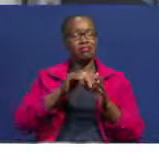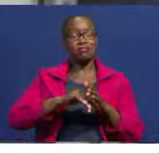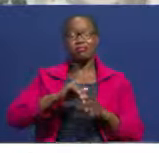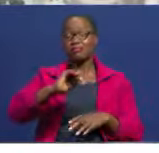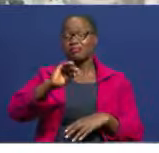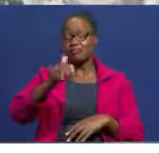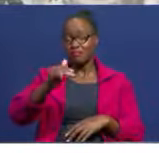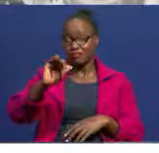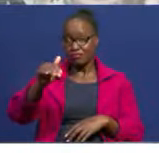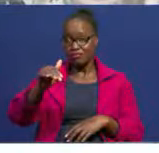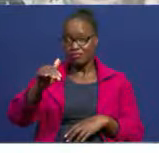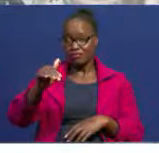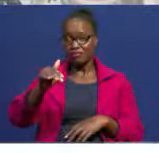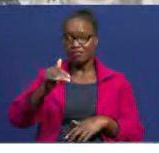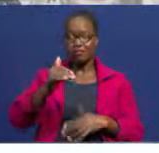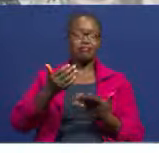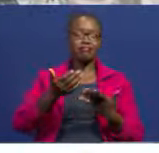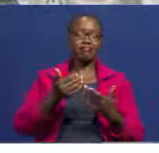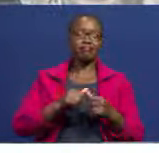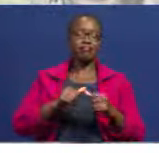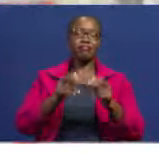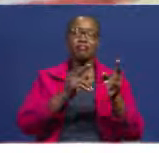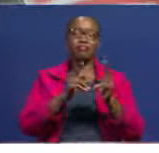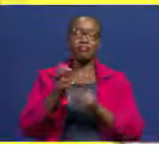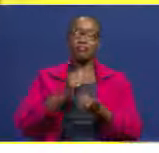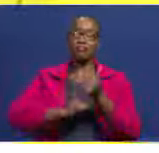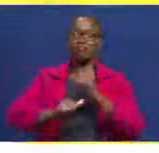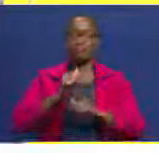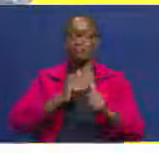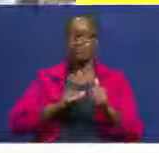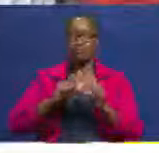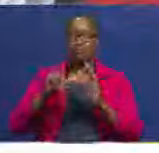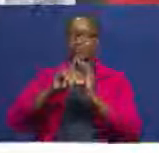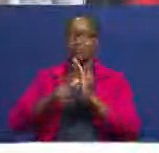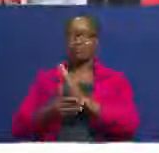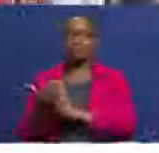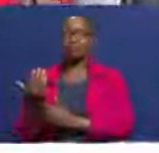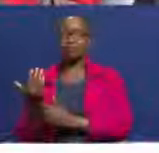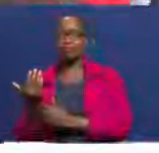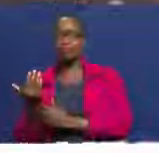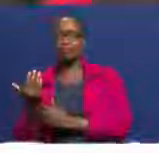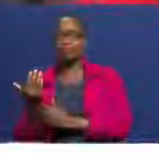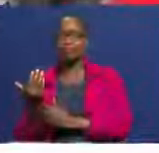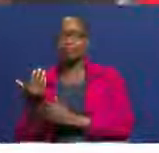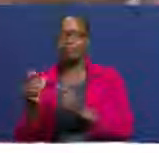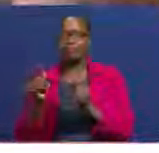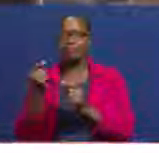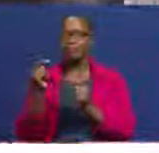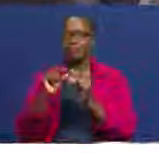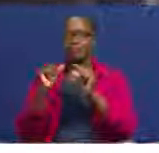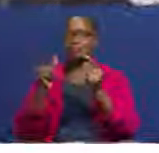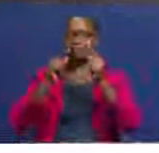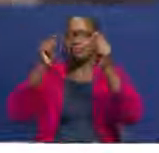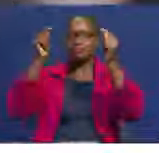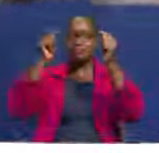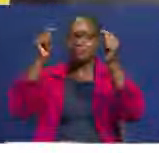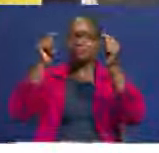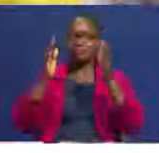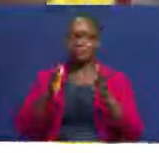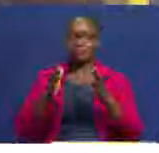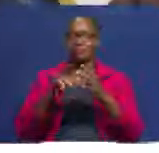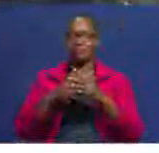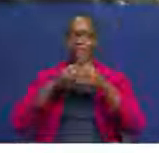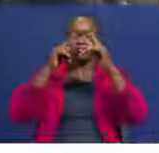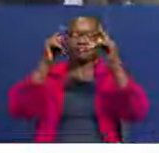mitaa wakiendeleza shughuli zao za kawaida. Baadaye asubuhi, kundi dogo la waandamanaji